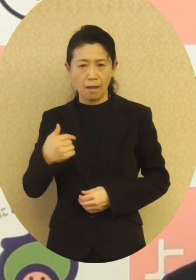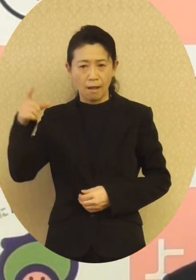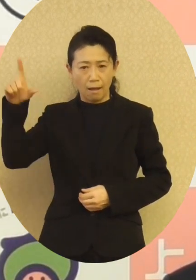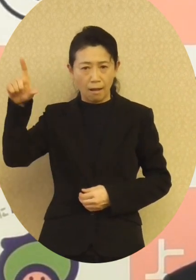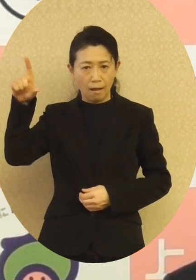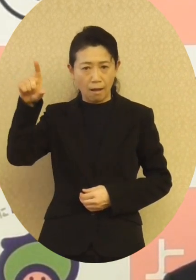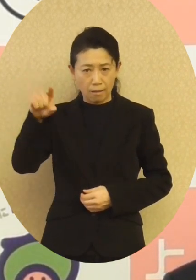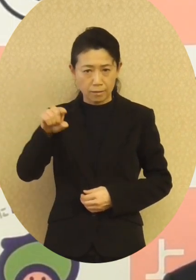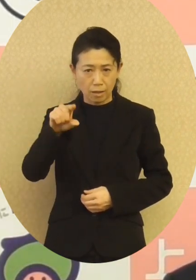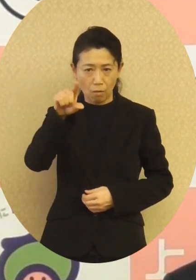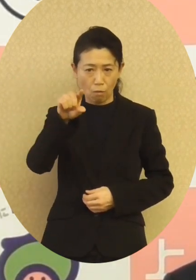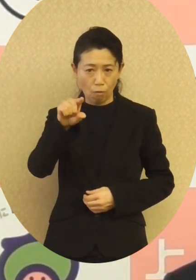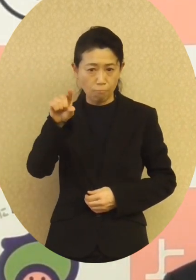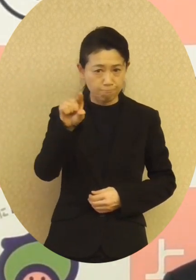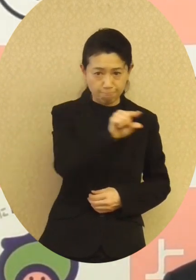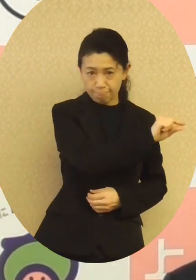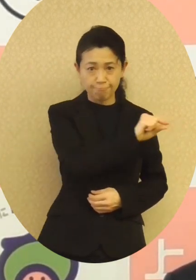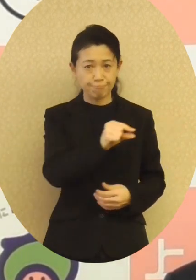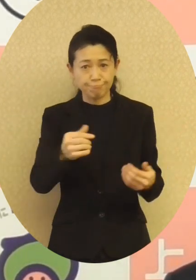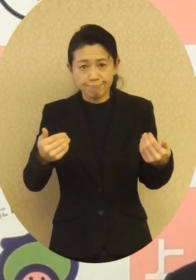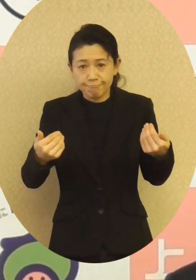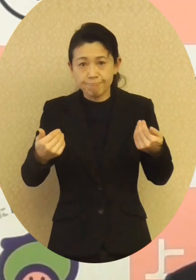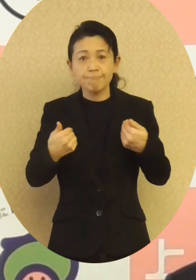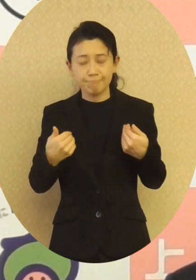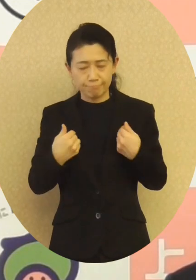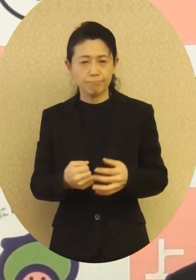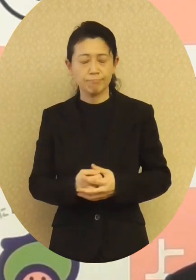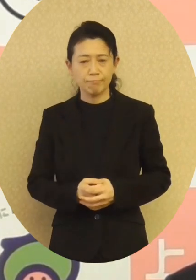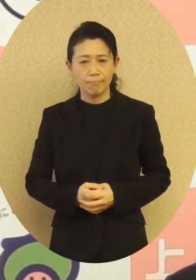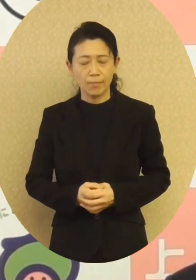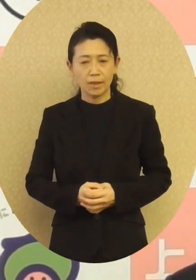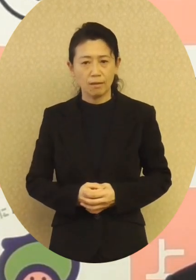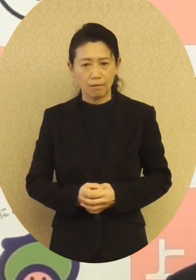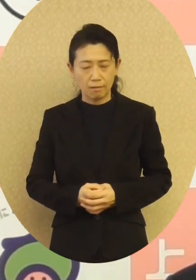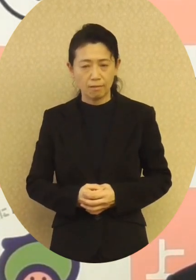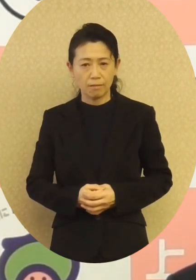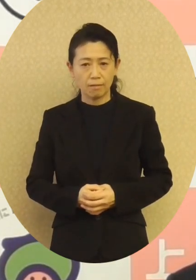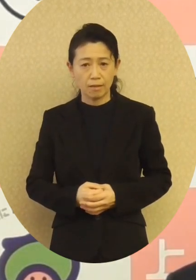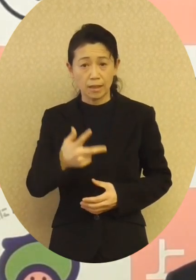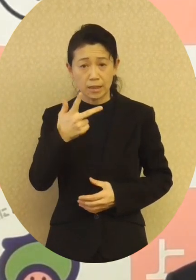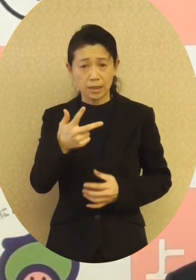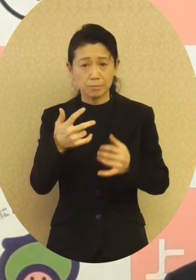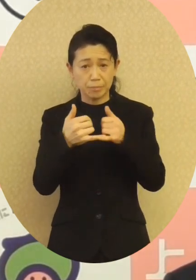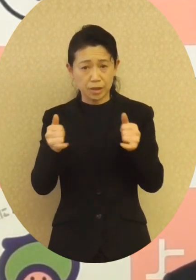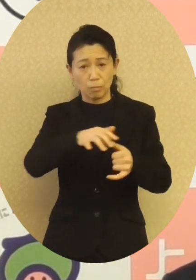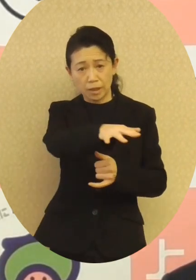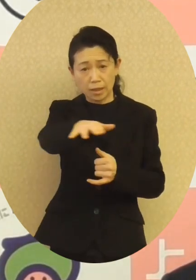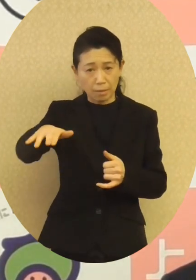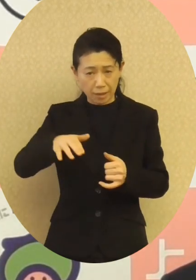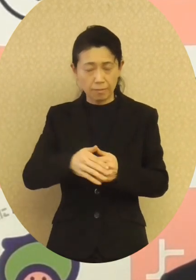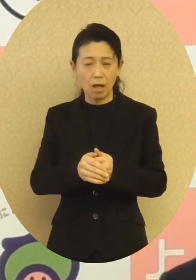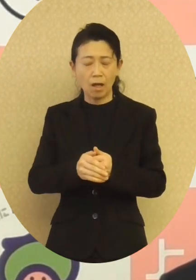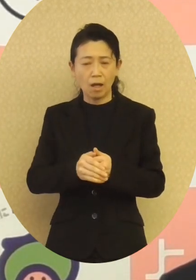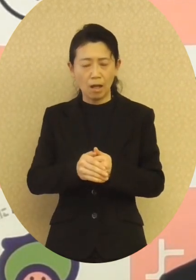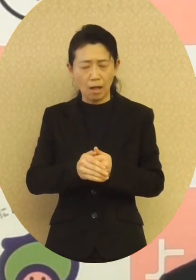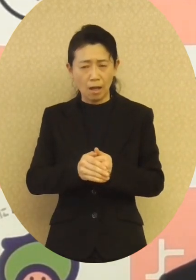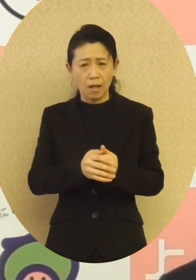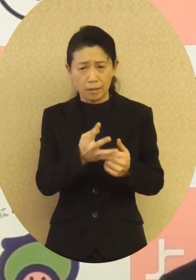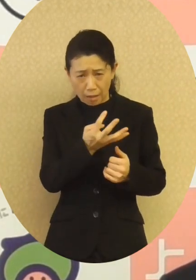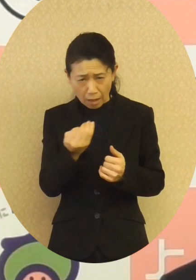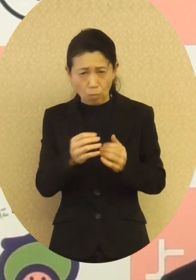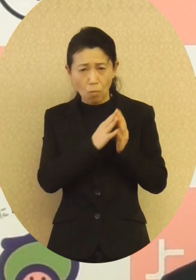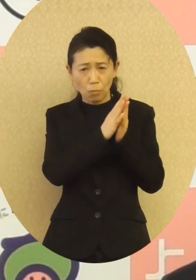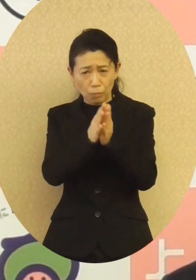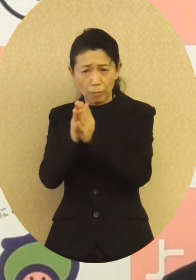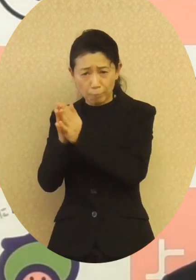減少させる流れを確かなものにしなければなりません。市民の皆様には繰り返しの